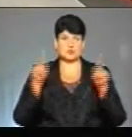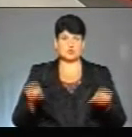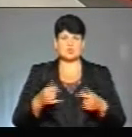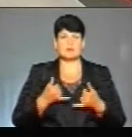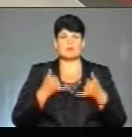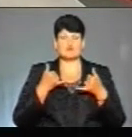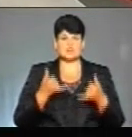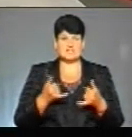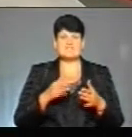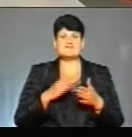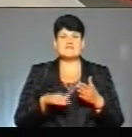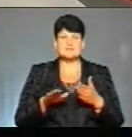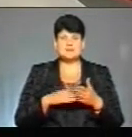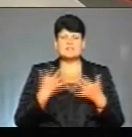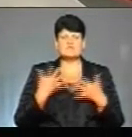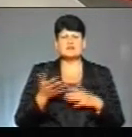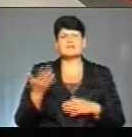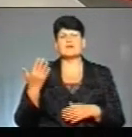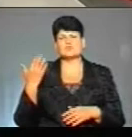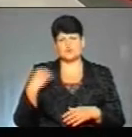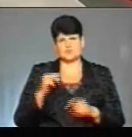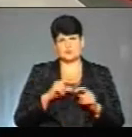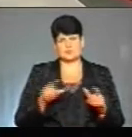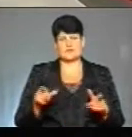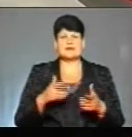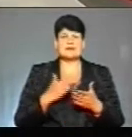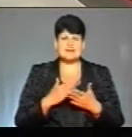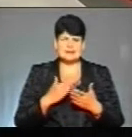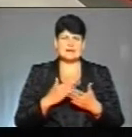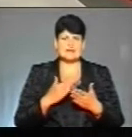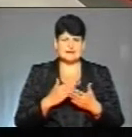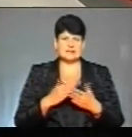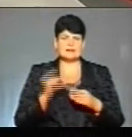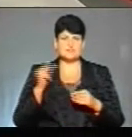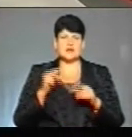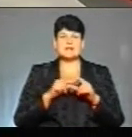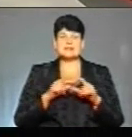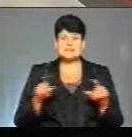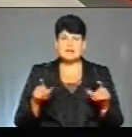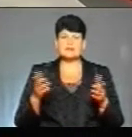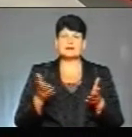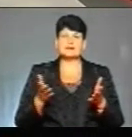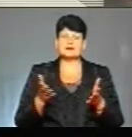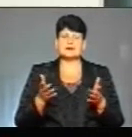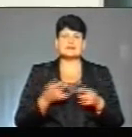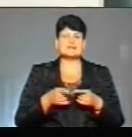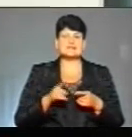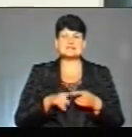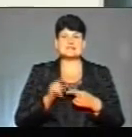пошани відмінені в навчальних закладах уже давно. Є навчальні заклади, які